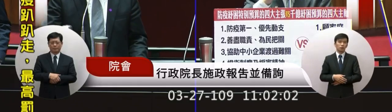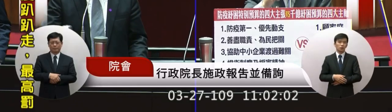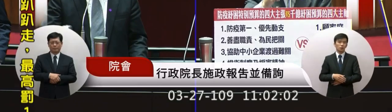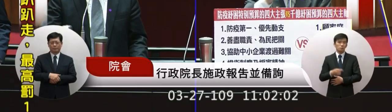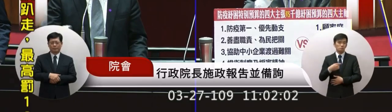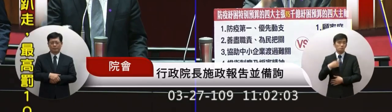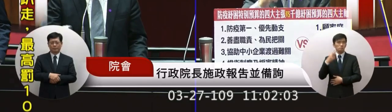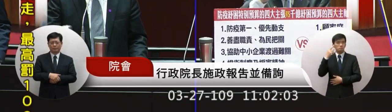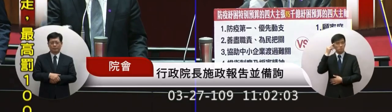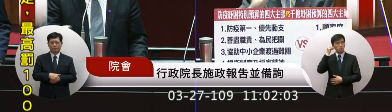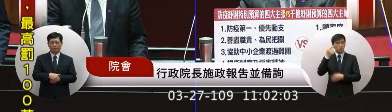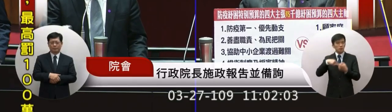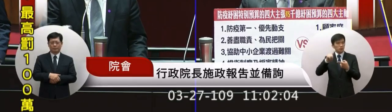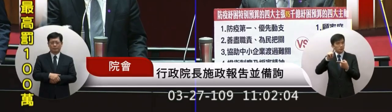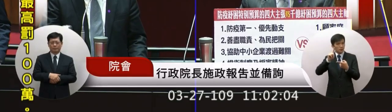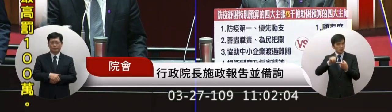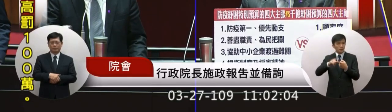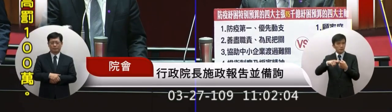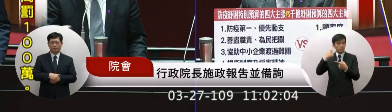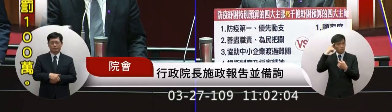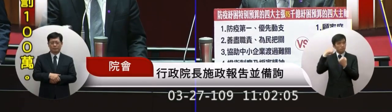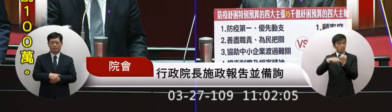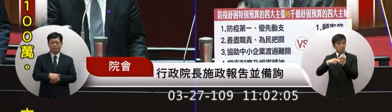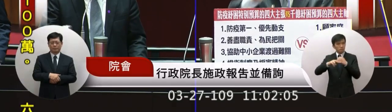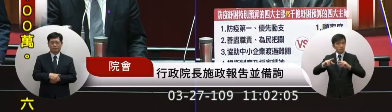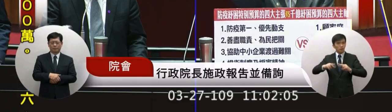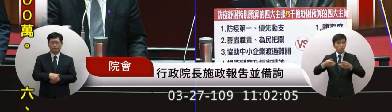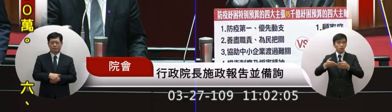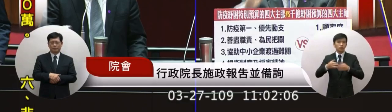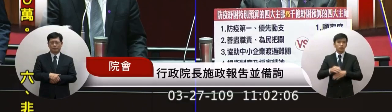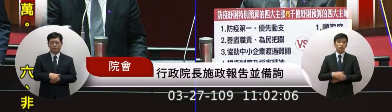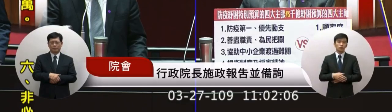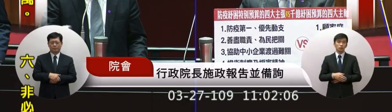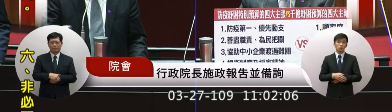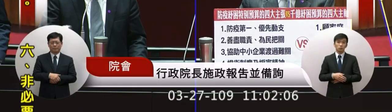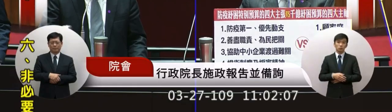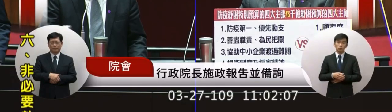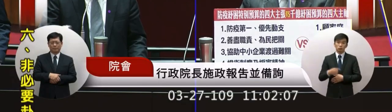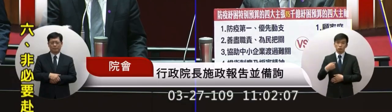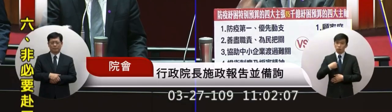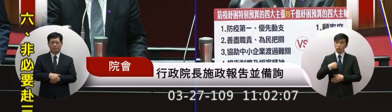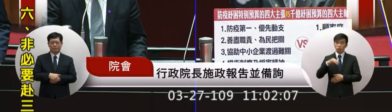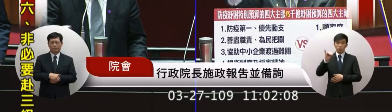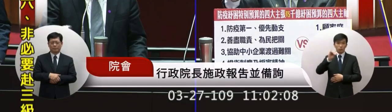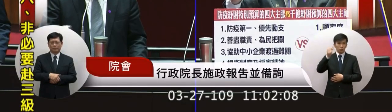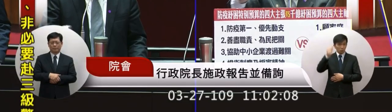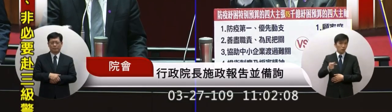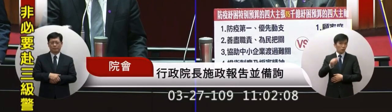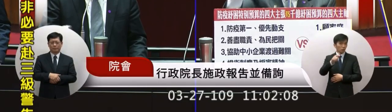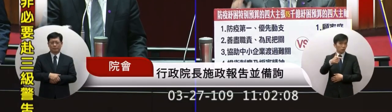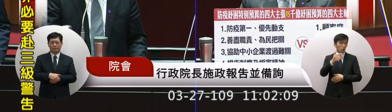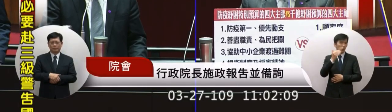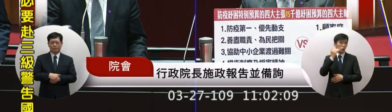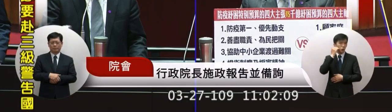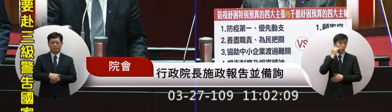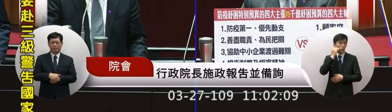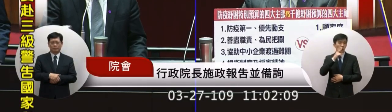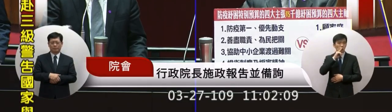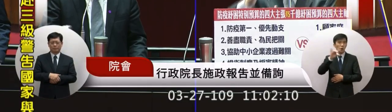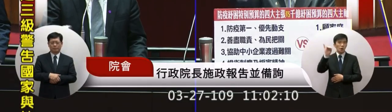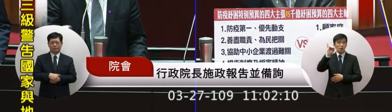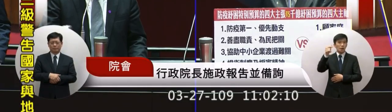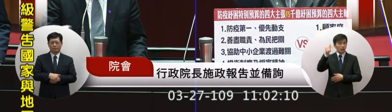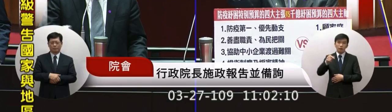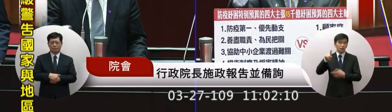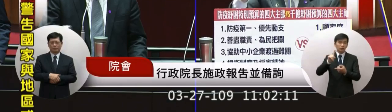咱应该要修正之类啦。我觉得我们不是1000亿哦。院长，如果讲1000亿，我绝对不能接受，